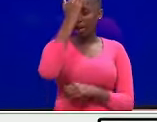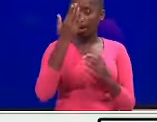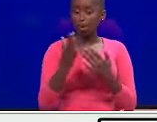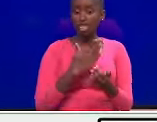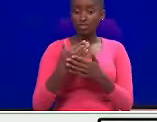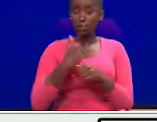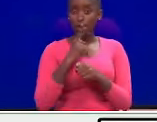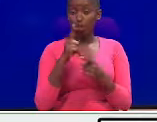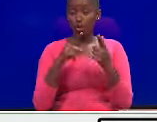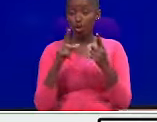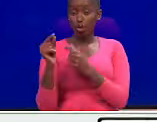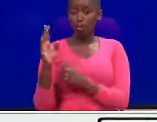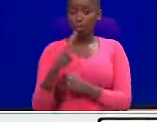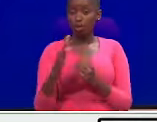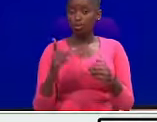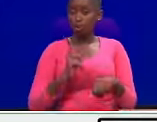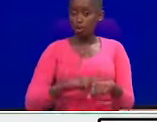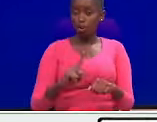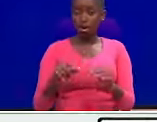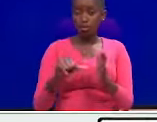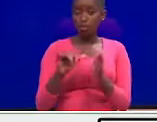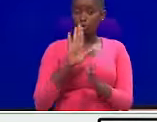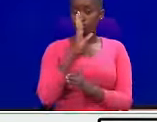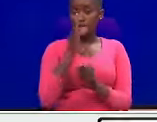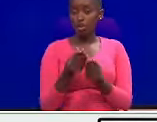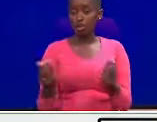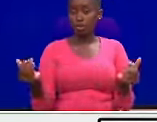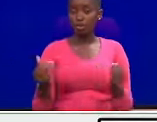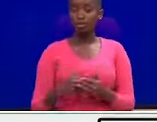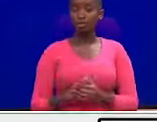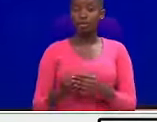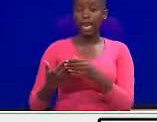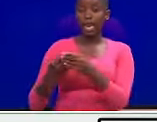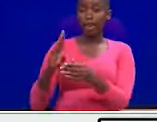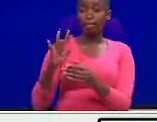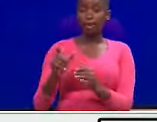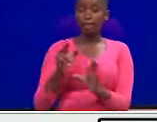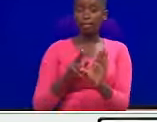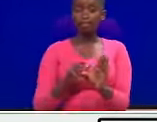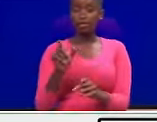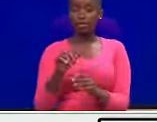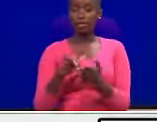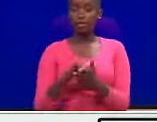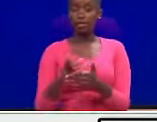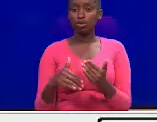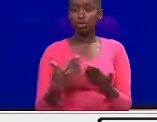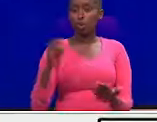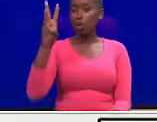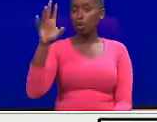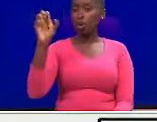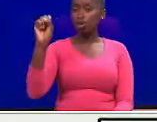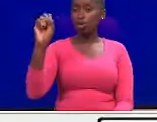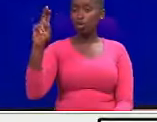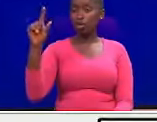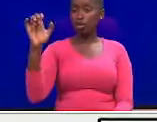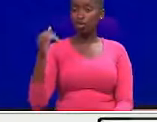back? Is when all your problems are so. Wakiongozwa na katibu mkuu wa chama hicho, Daktari Constantine Wasonga, wamemshutumu